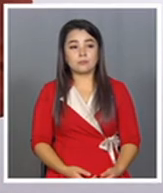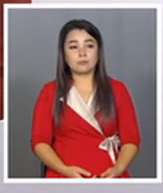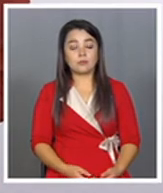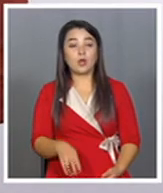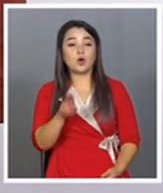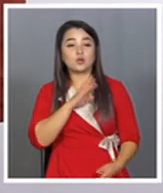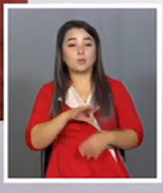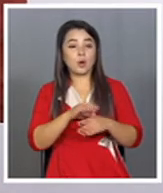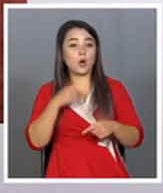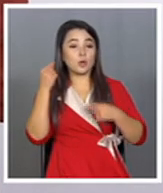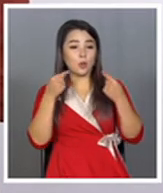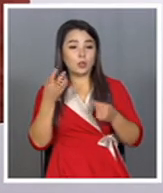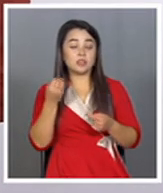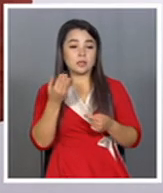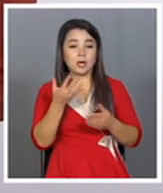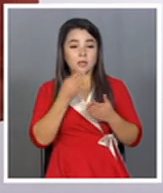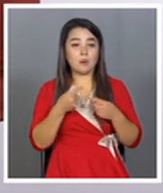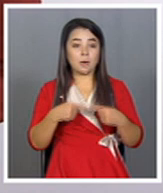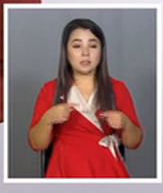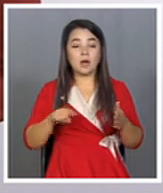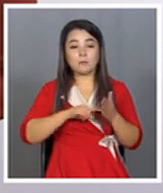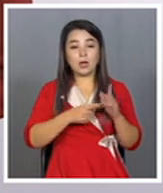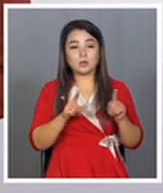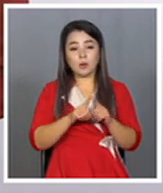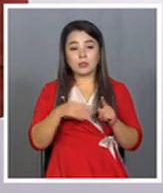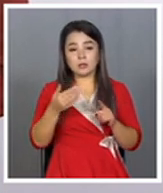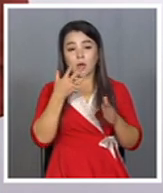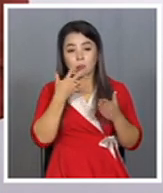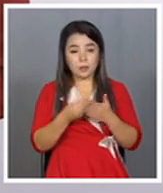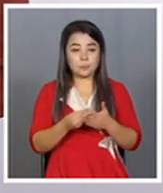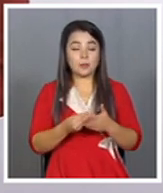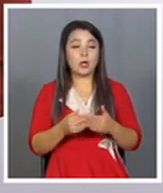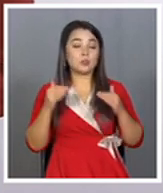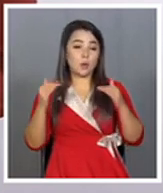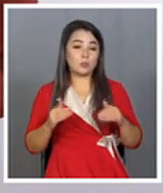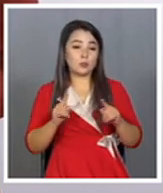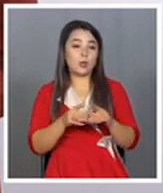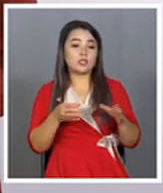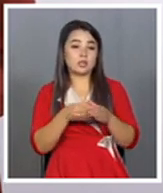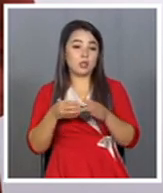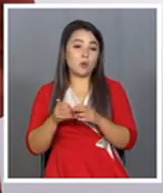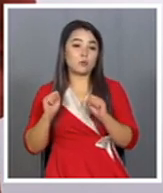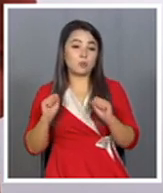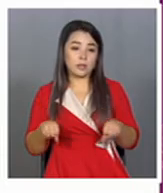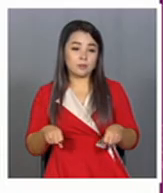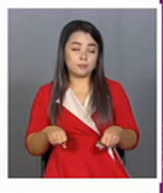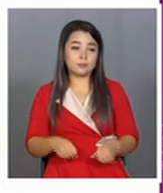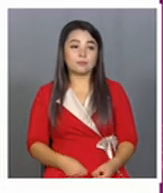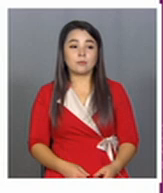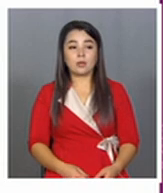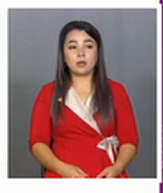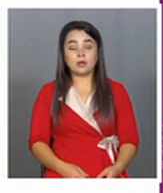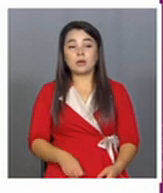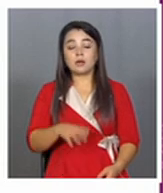Жұмыс логикасына және басқа мақсатына қарай оларды төмендегідей жіктеуге болады.